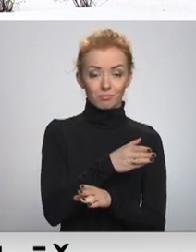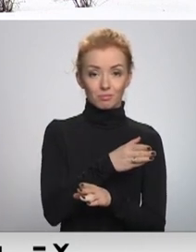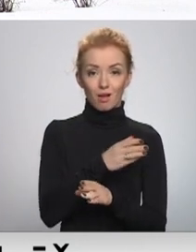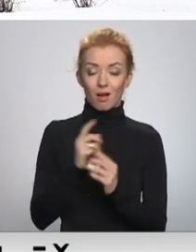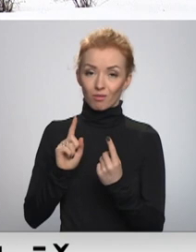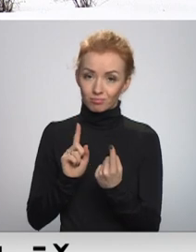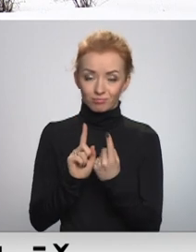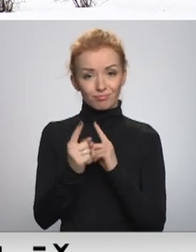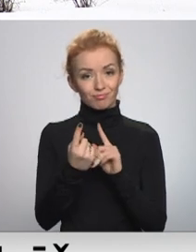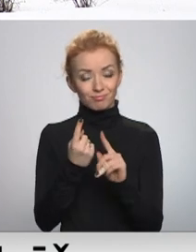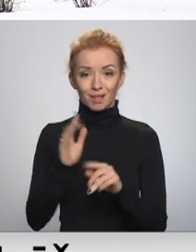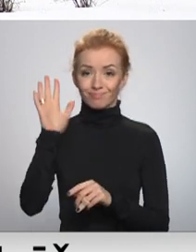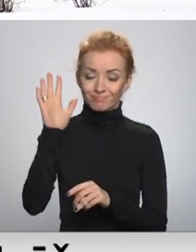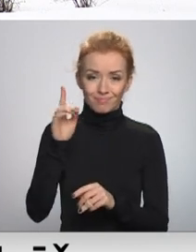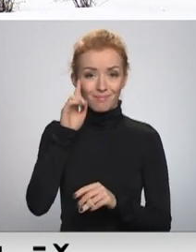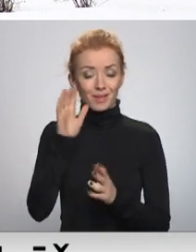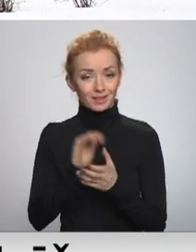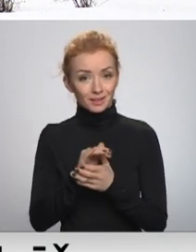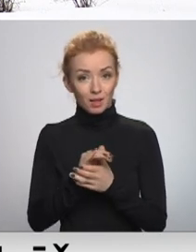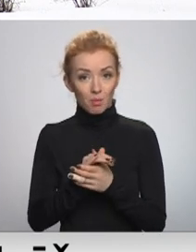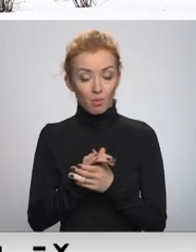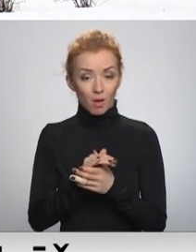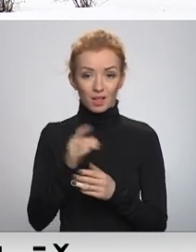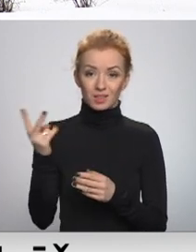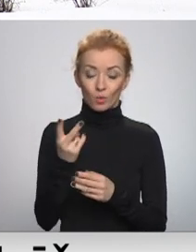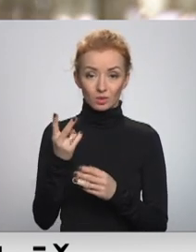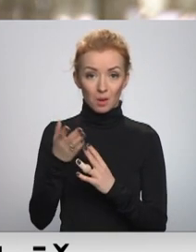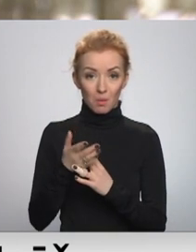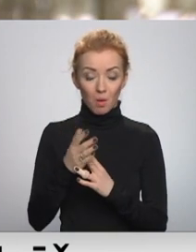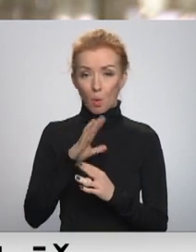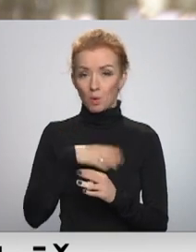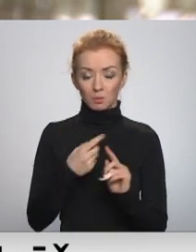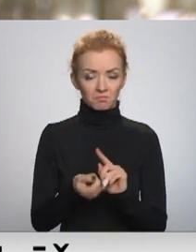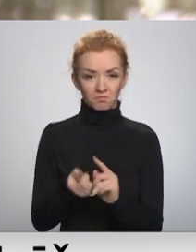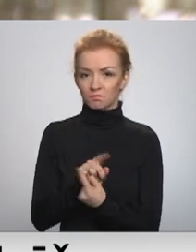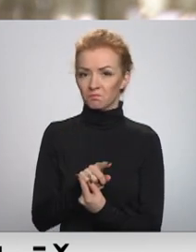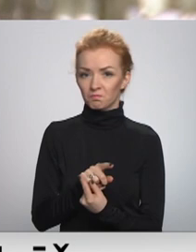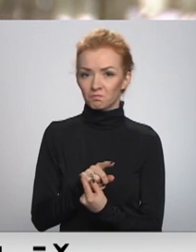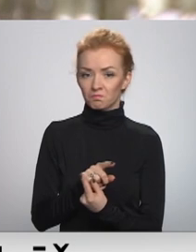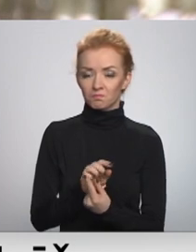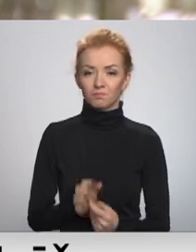ielām, kopā brauca tramvajā, varbūt pat bija pazīstami savā starpā. Tad kaut kas izmainījās.